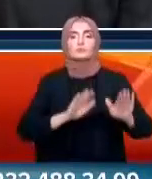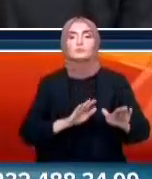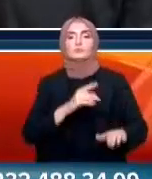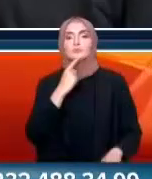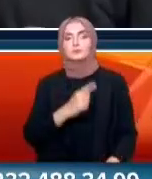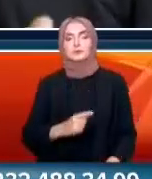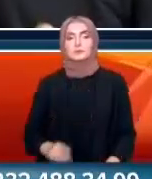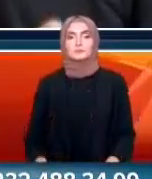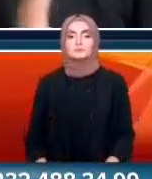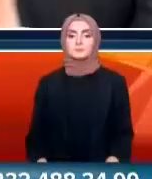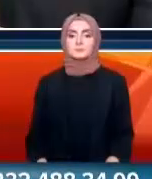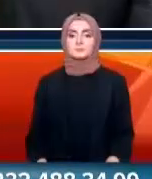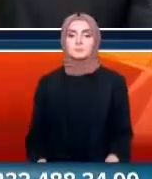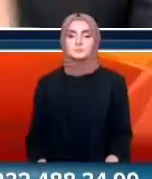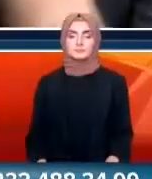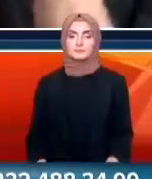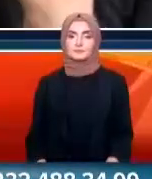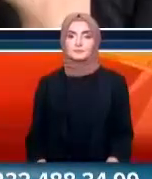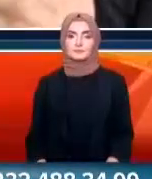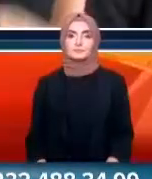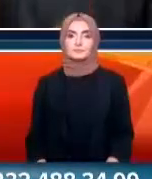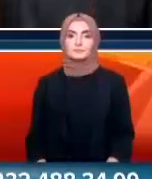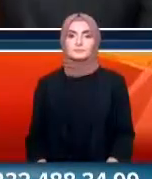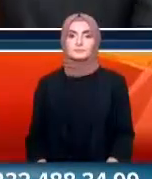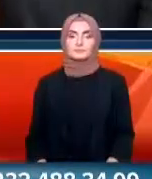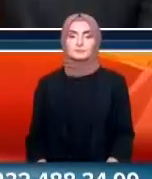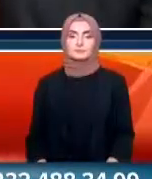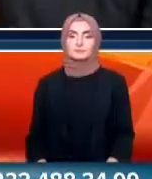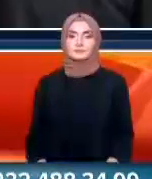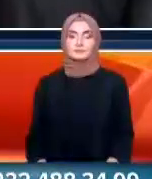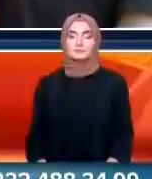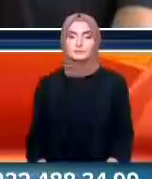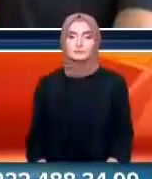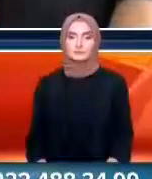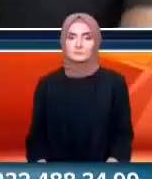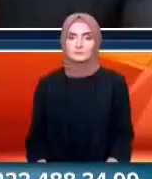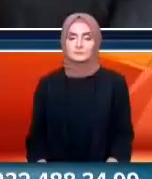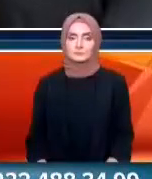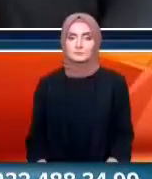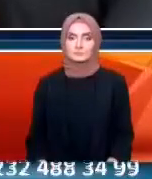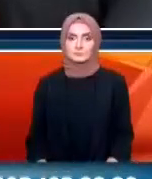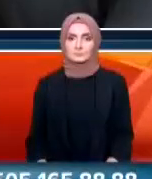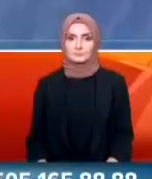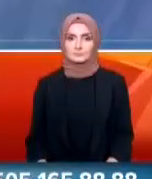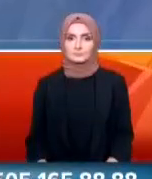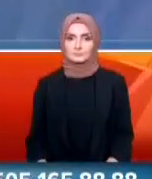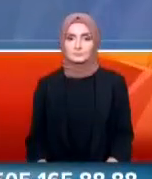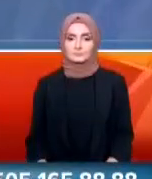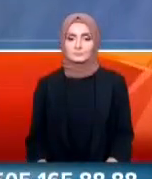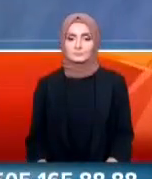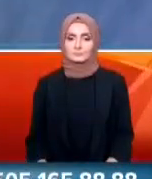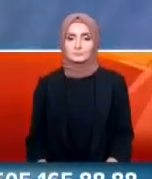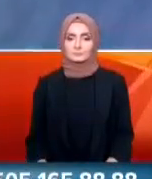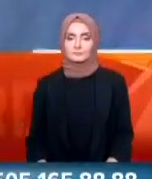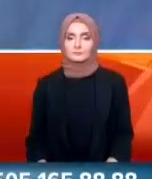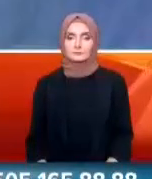oradan belli oluyor. Direktmen yani köprü ayağına 100 metre kadar bariyerlere bile dokunmadan hemen o yeşillikten direkt köprü ayağına girmiş. Şoföre